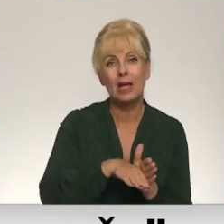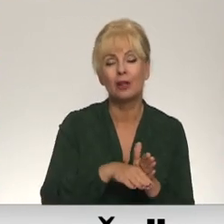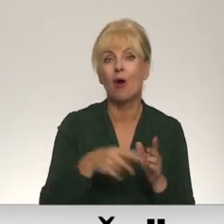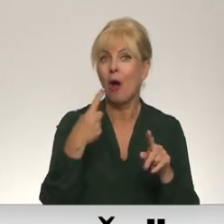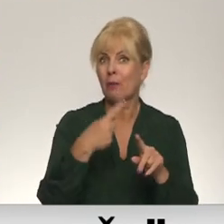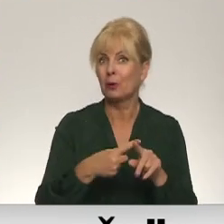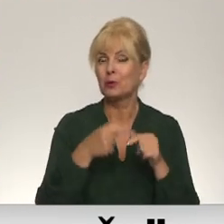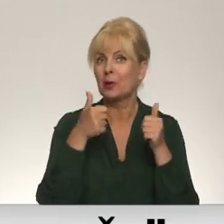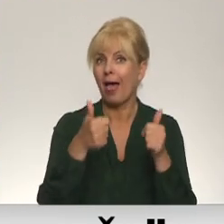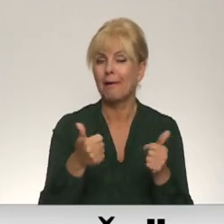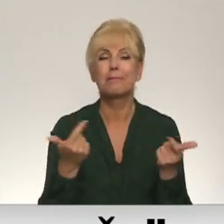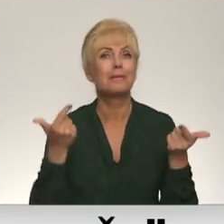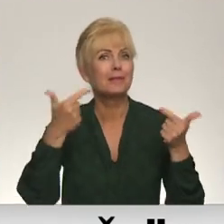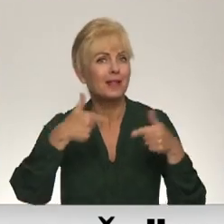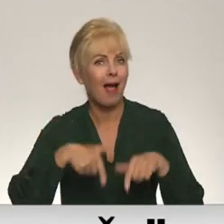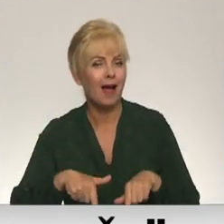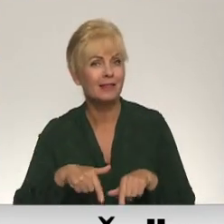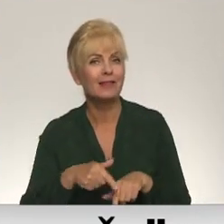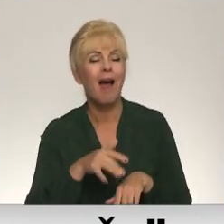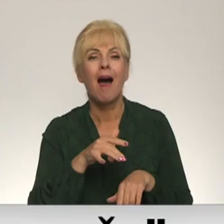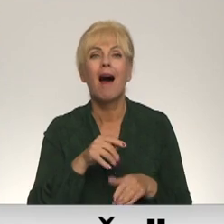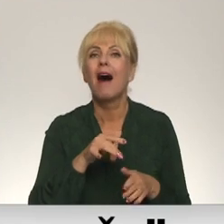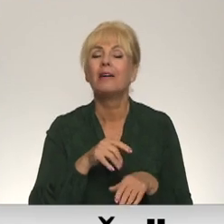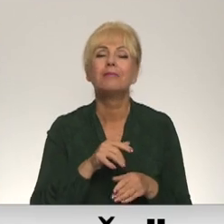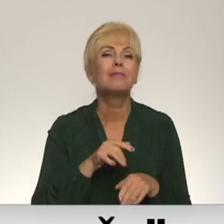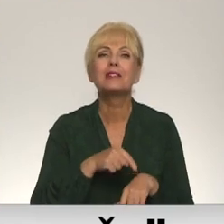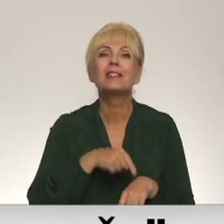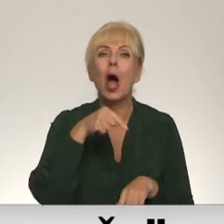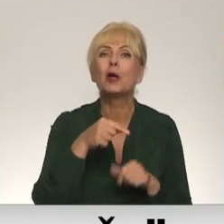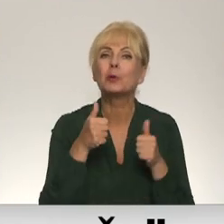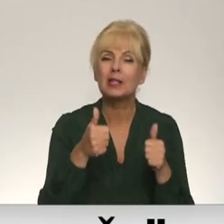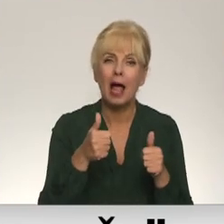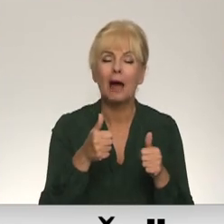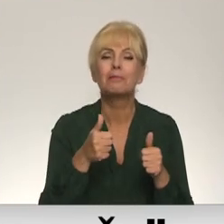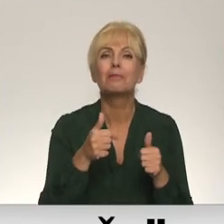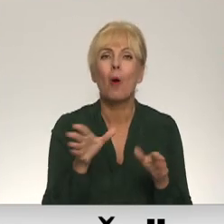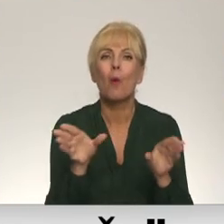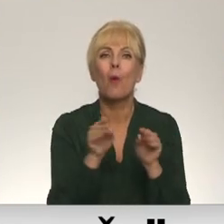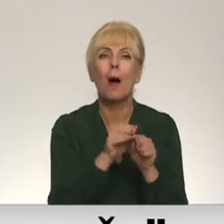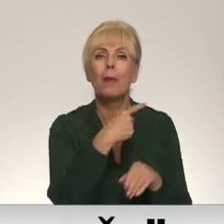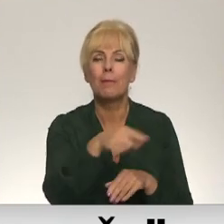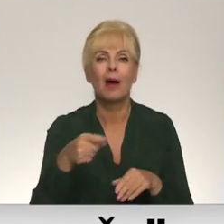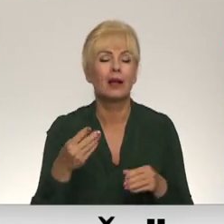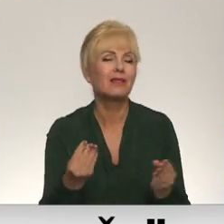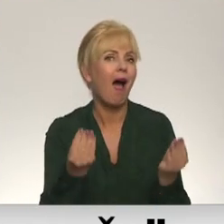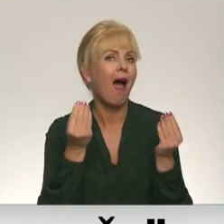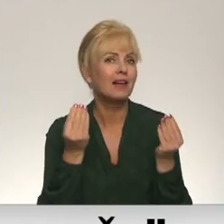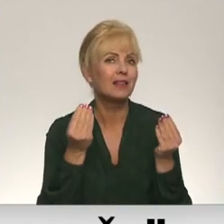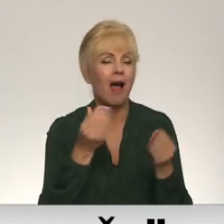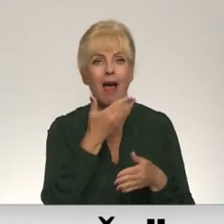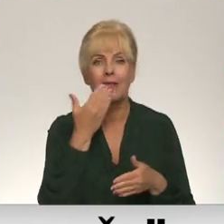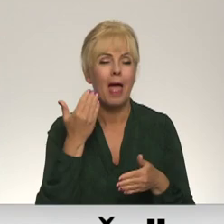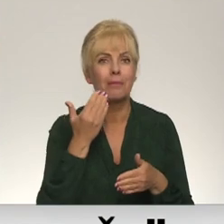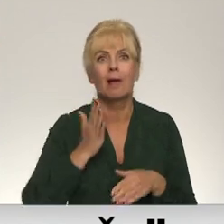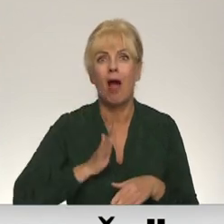ir. Kāds ir sajūtas būt starp tik daudziem citiem braucējiem? Excellence. Es nebiju gaidījis, ka